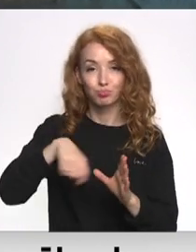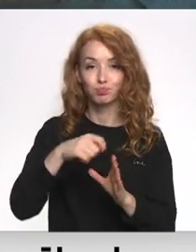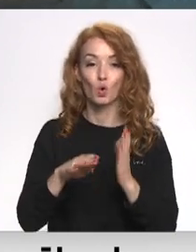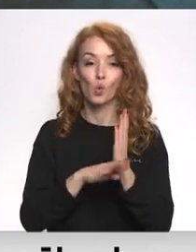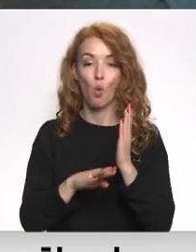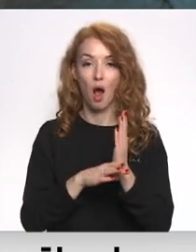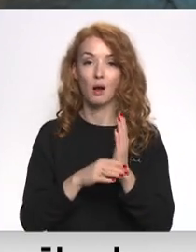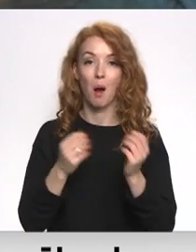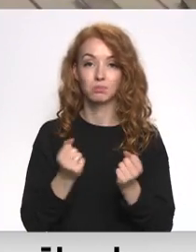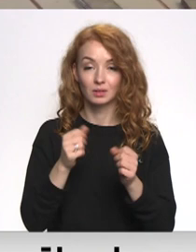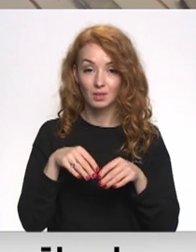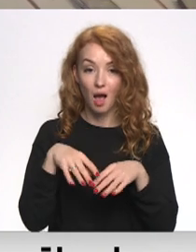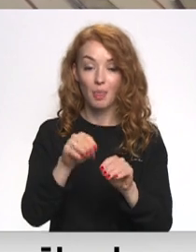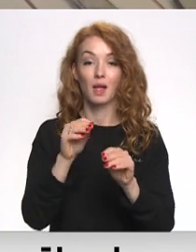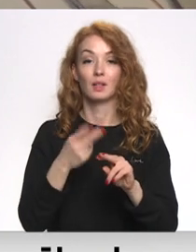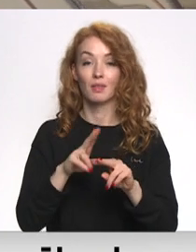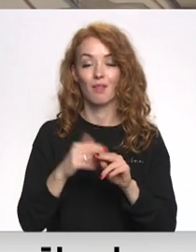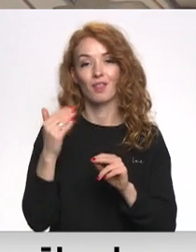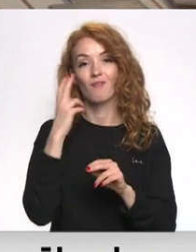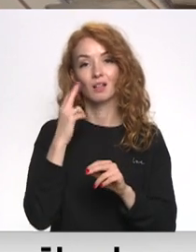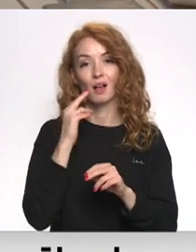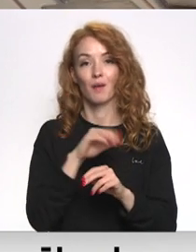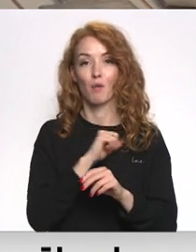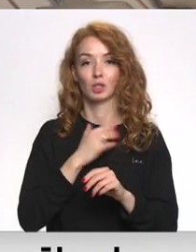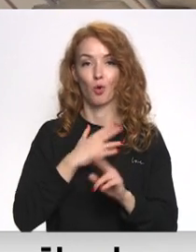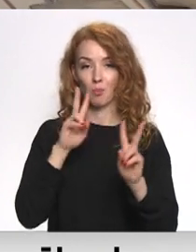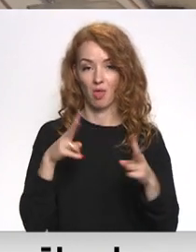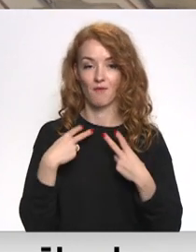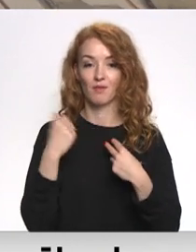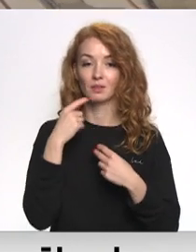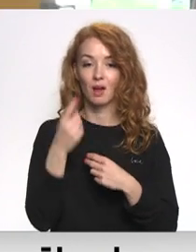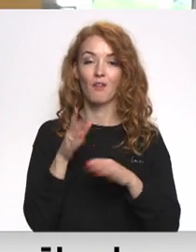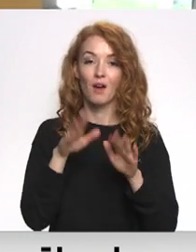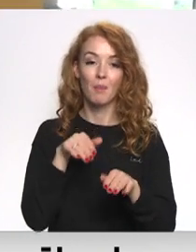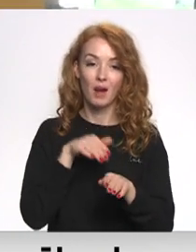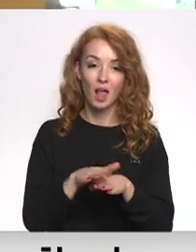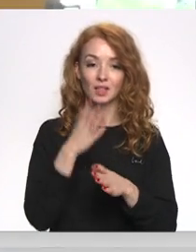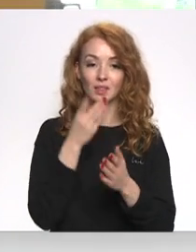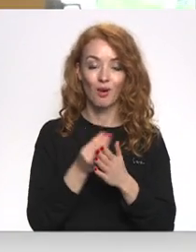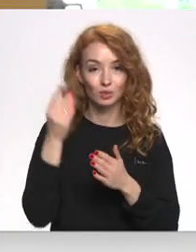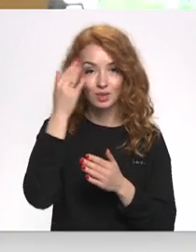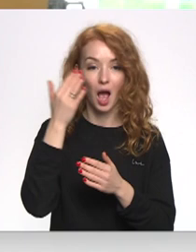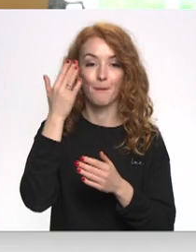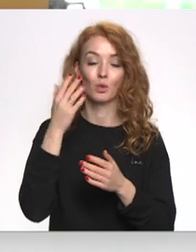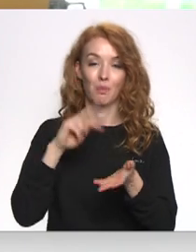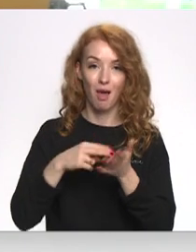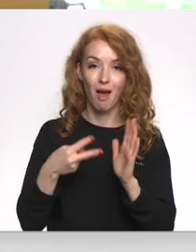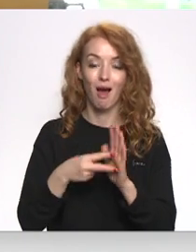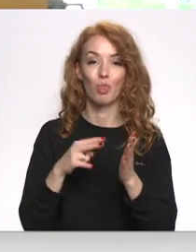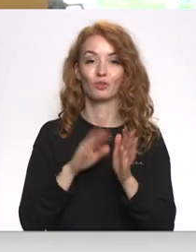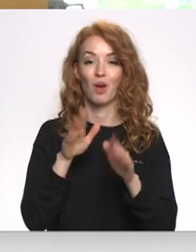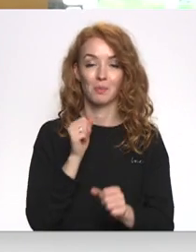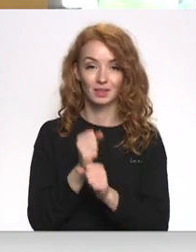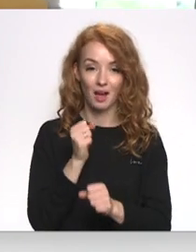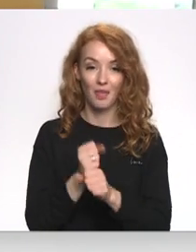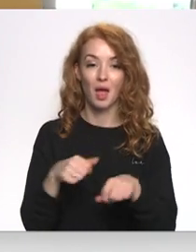kokapstrādes darbnīcās, viņa vecākiem beidzot ir laiks sev. Mēs varam realizēt savus sapņus, savus ieceres, mēs varam strādāt,